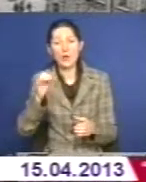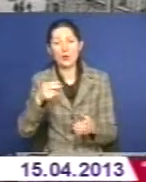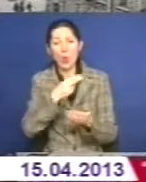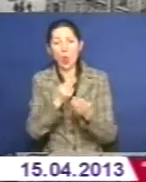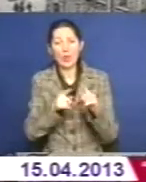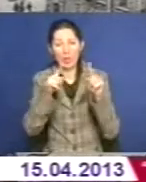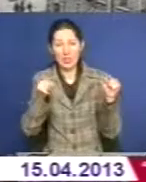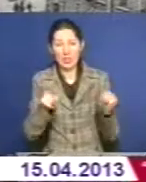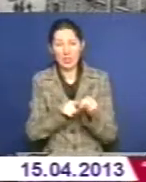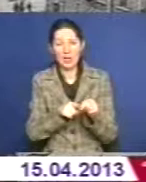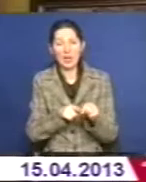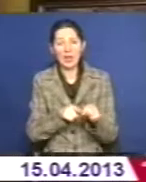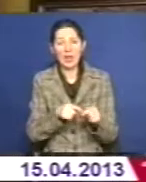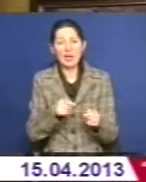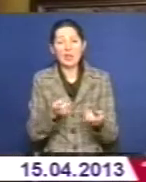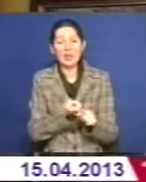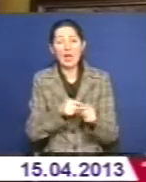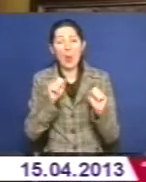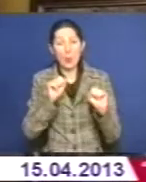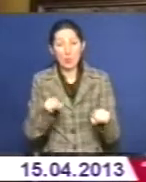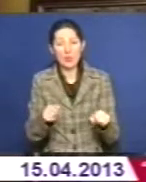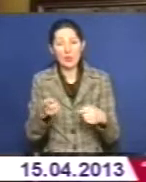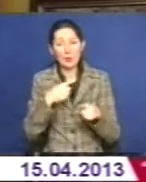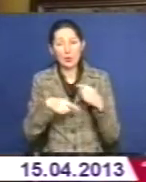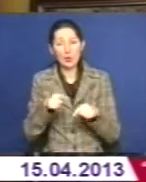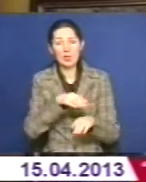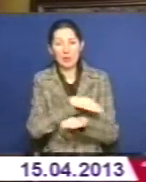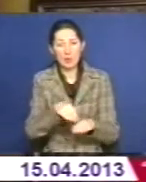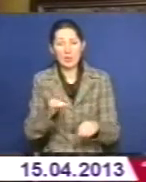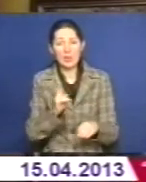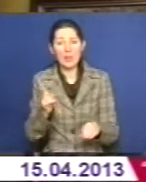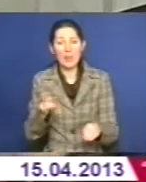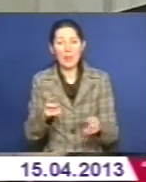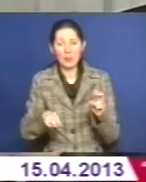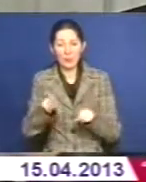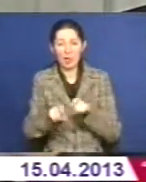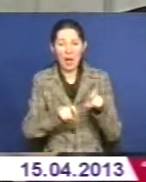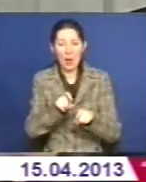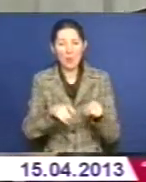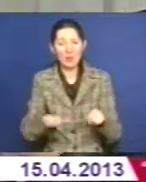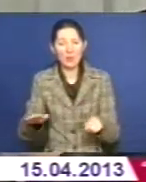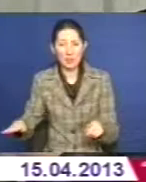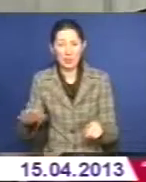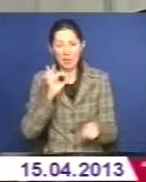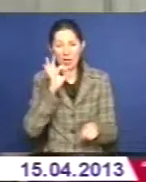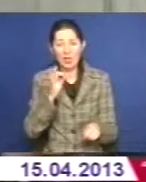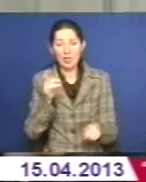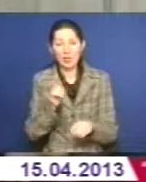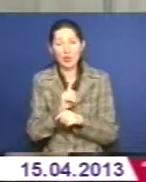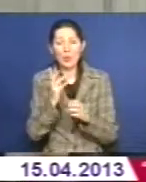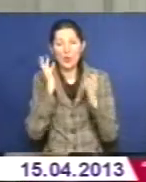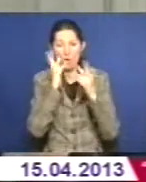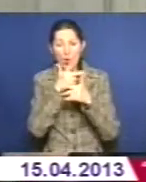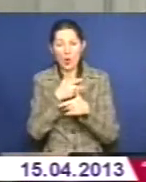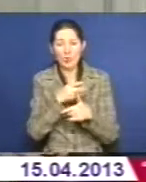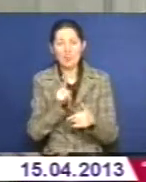можливість повернутися на вулиці, якими бігав у дитинстві. Він каже, у Тернопіль закоханий. За оцінками всіх, хто перебуває сьогодні в Тернополі, ви